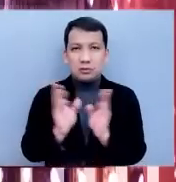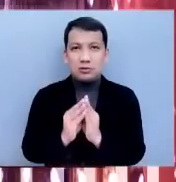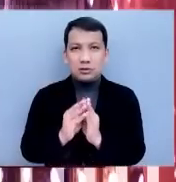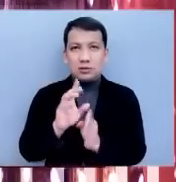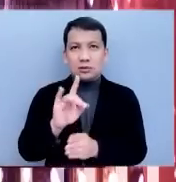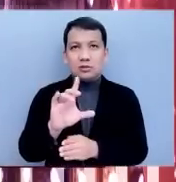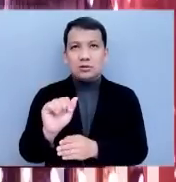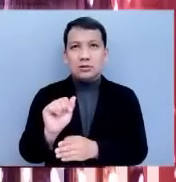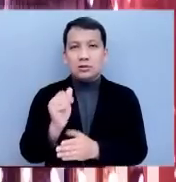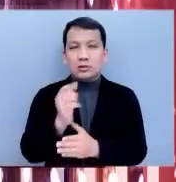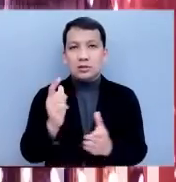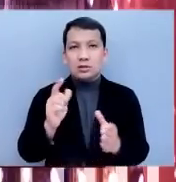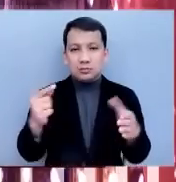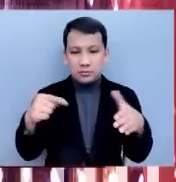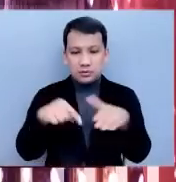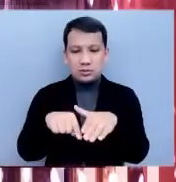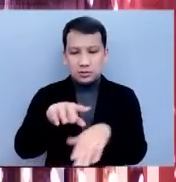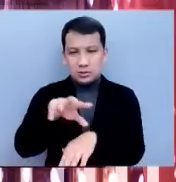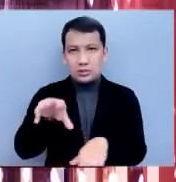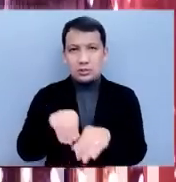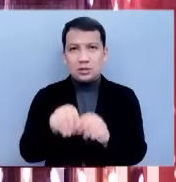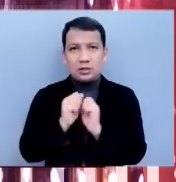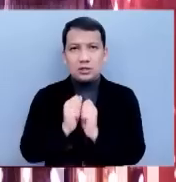ang inclusion ni Dolly sa cast.